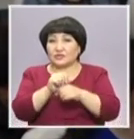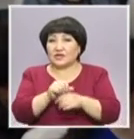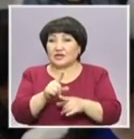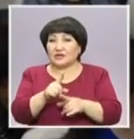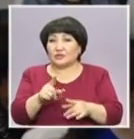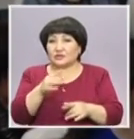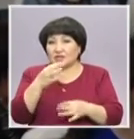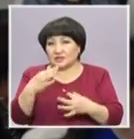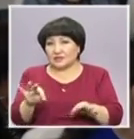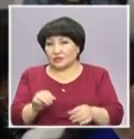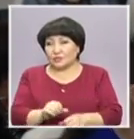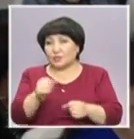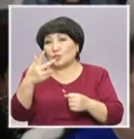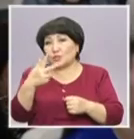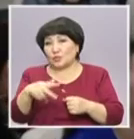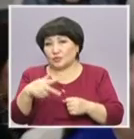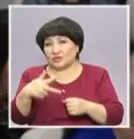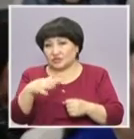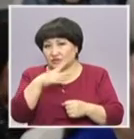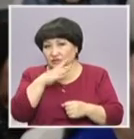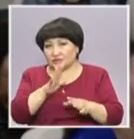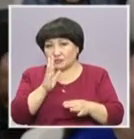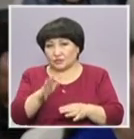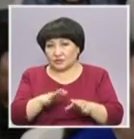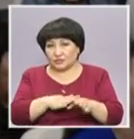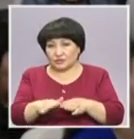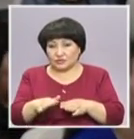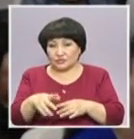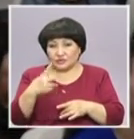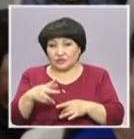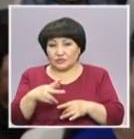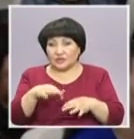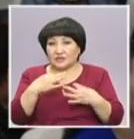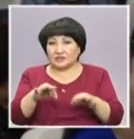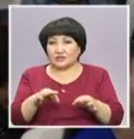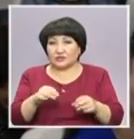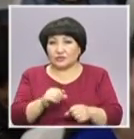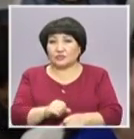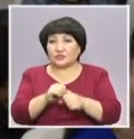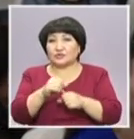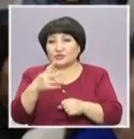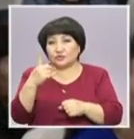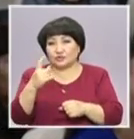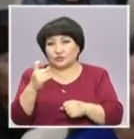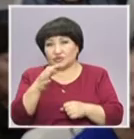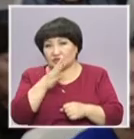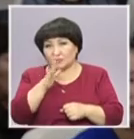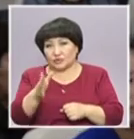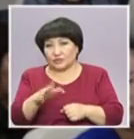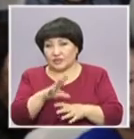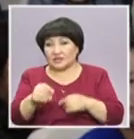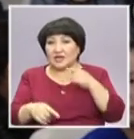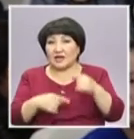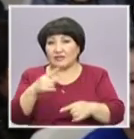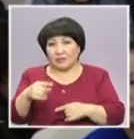биыл 30 жылдығына болайын деп отыр. 16 жылғы қарқара көтерілісі ұлт азаттық көтерілісінің 100 жылдығы болайын деп отыр. Соның барлығы ата бабамыз